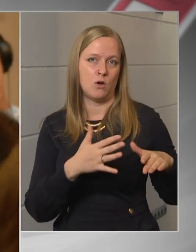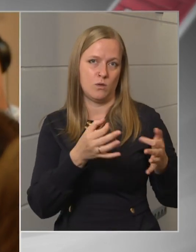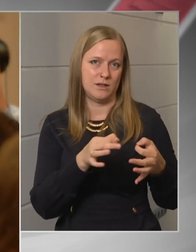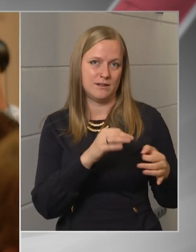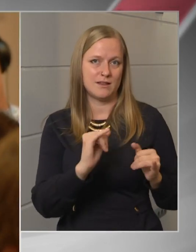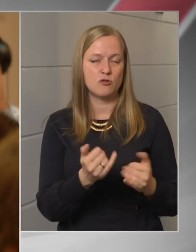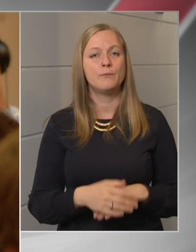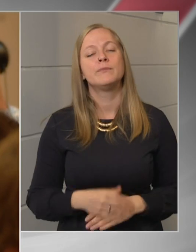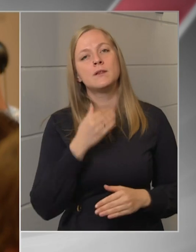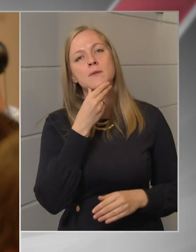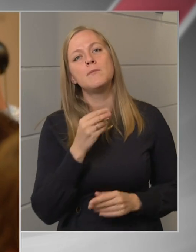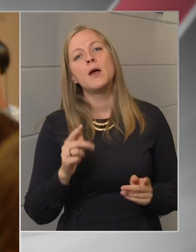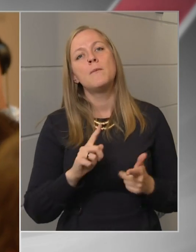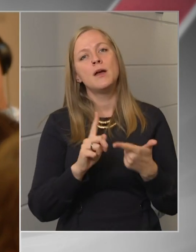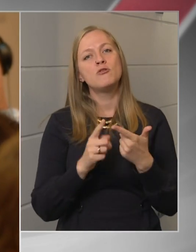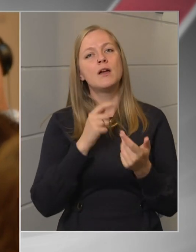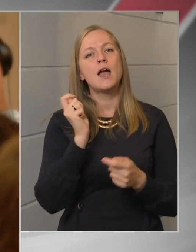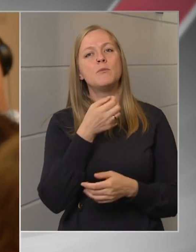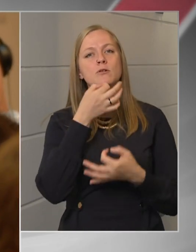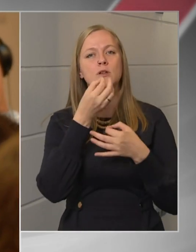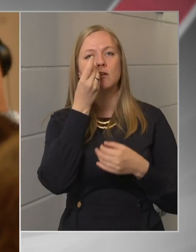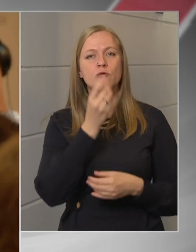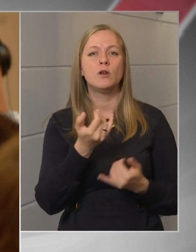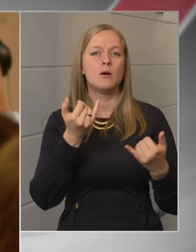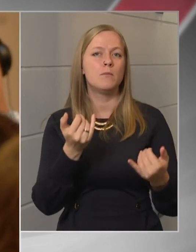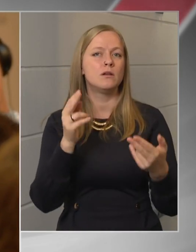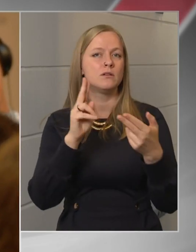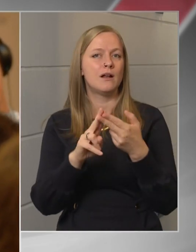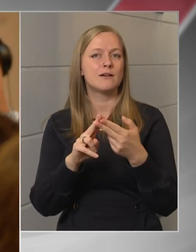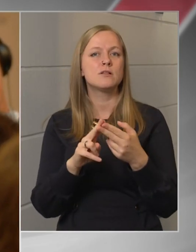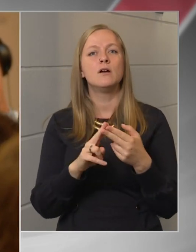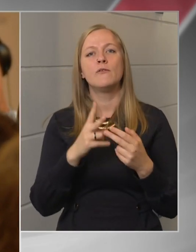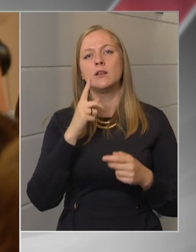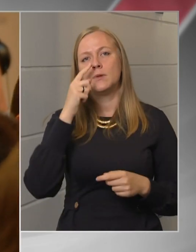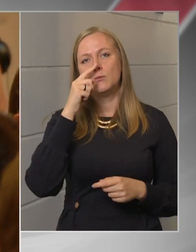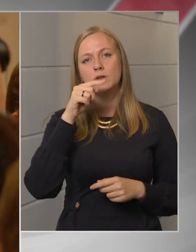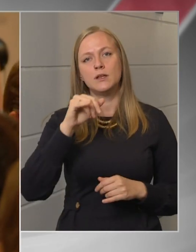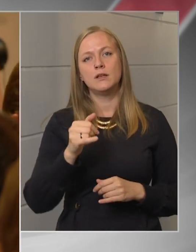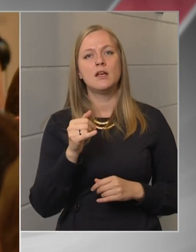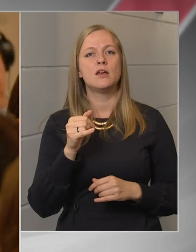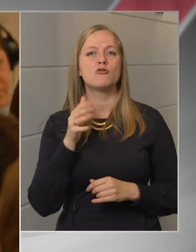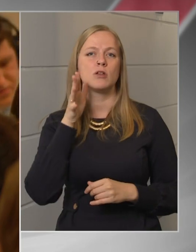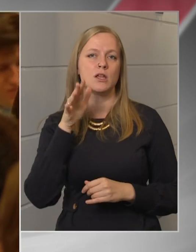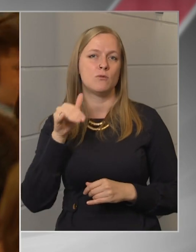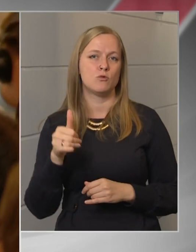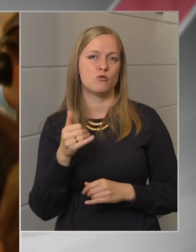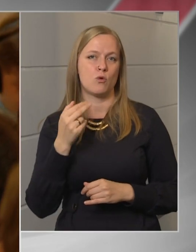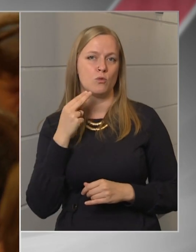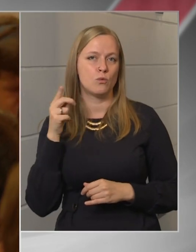háborús kérdés lenne ma találkozott, ugye Vladimir Putin és Kim Jong-un,